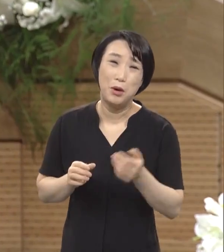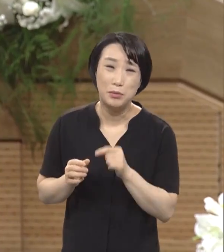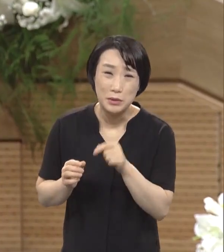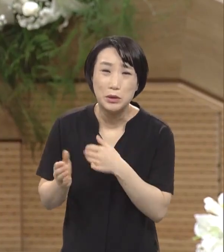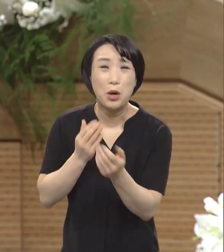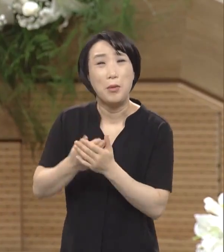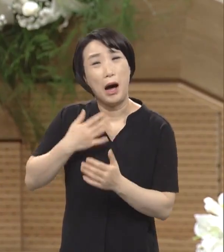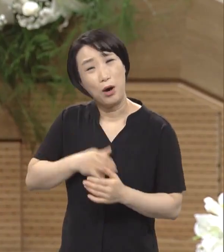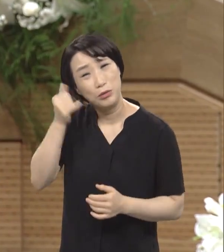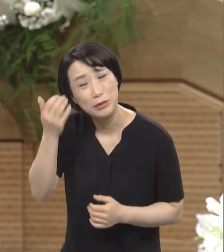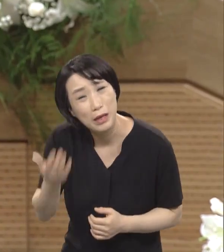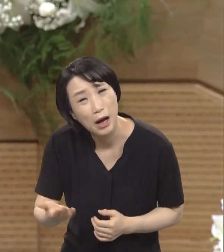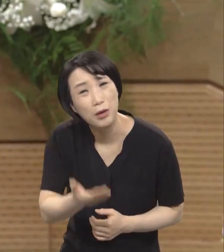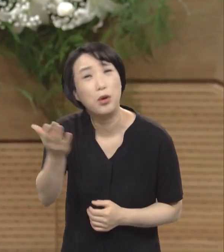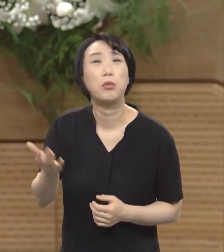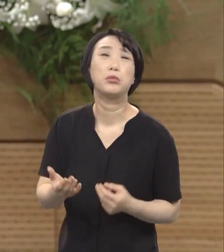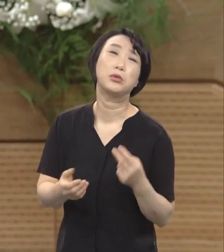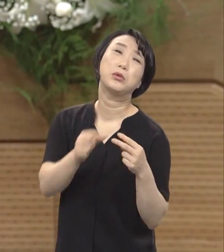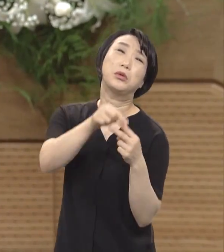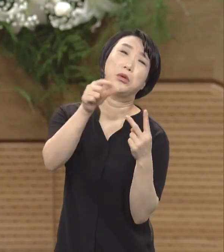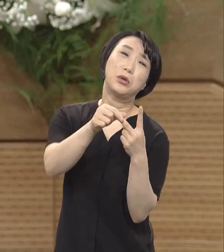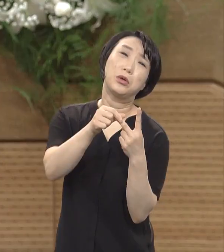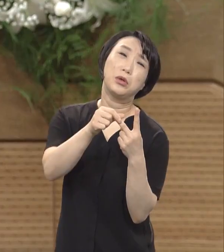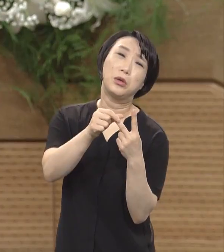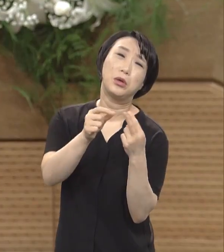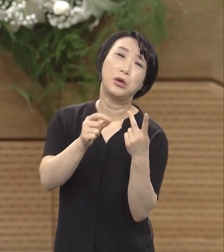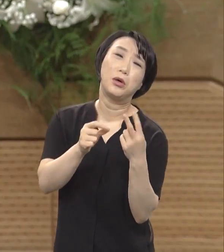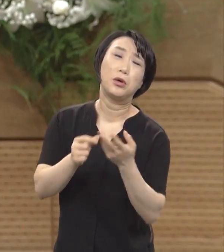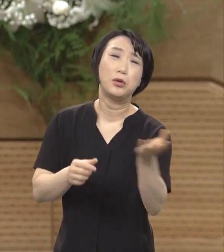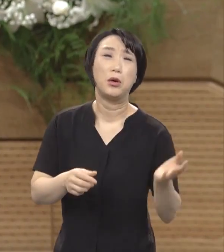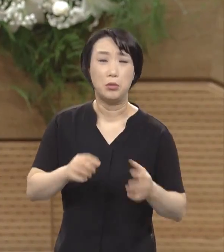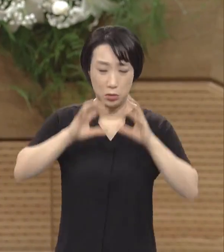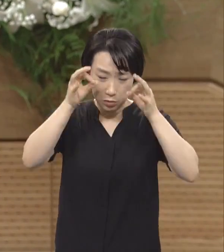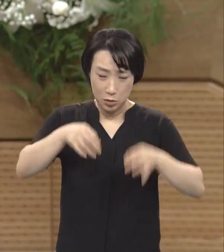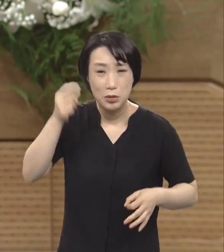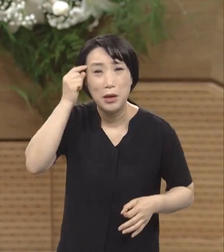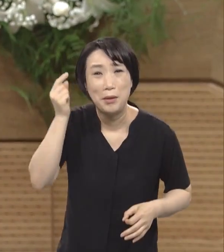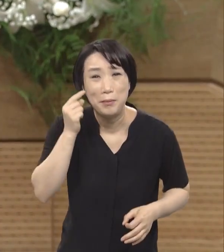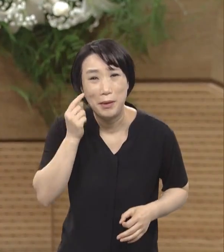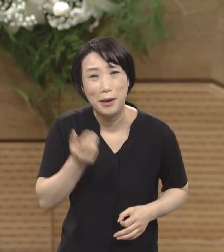이렇게 알고 있는가에 대하여 한번 깊이 생각해 보세요.